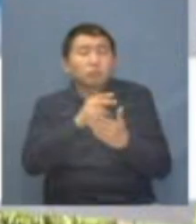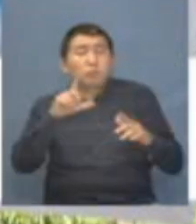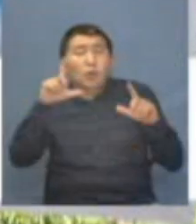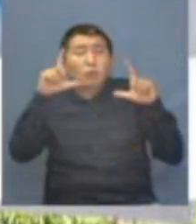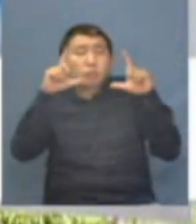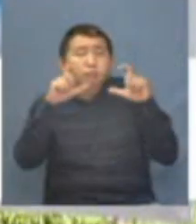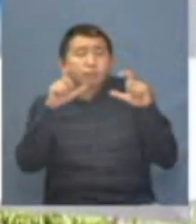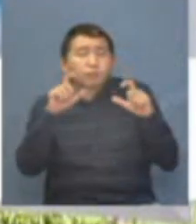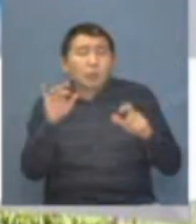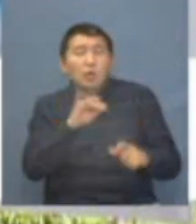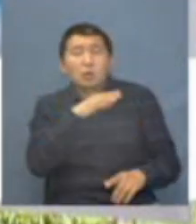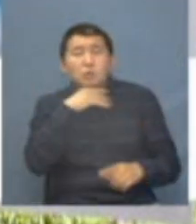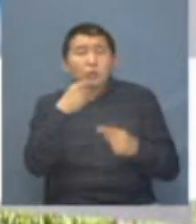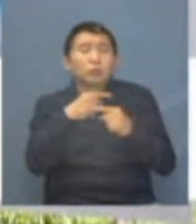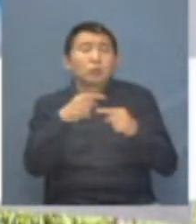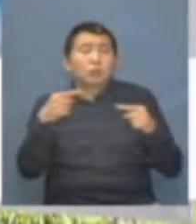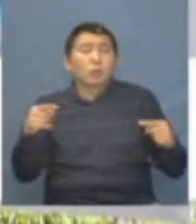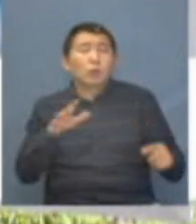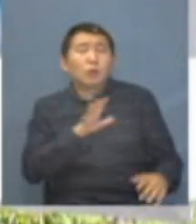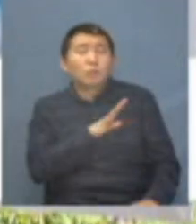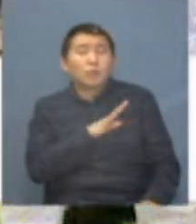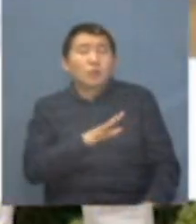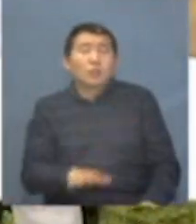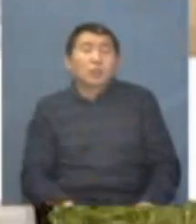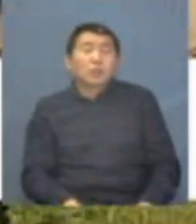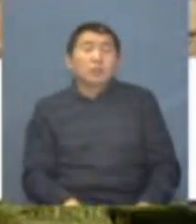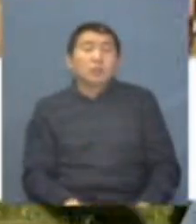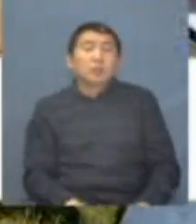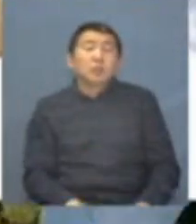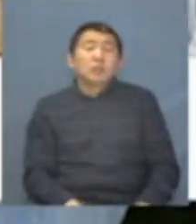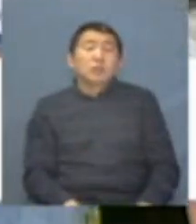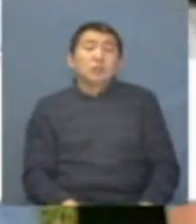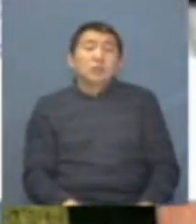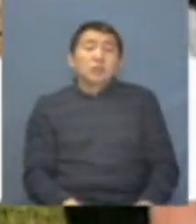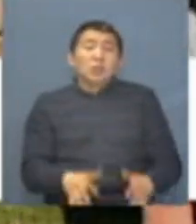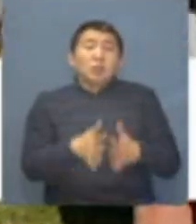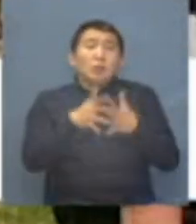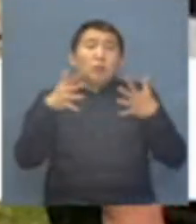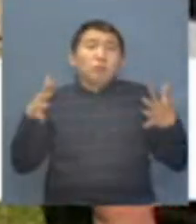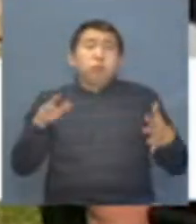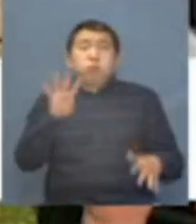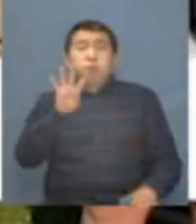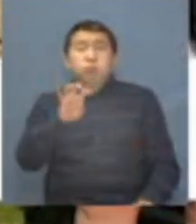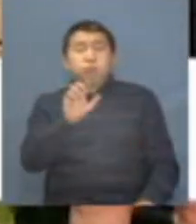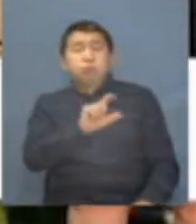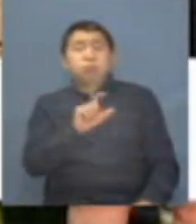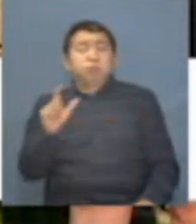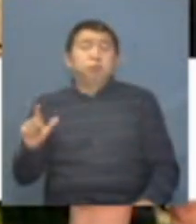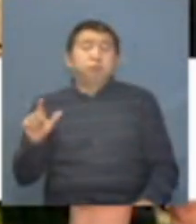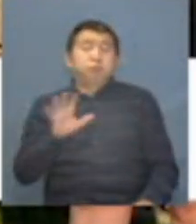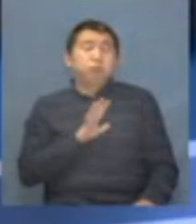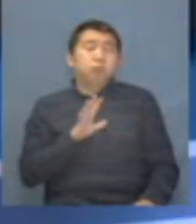мастеров декоративно-прикладного искусства. Стоит отметить, что фестиваль собрал более 400 человек.